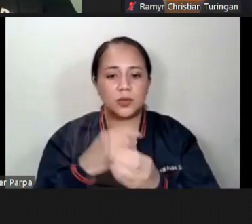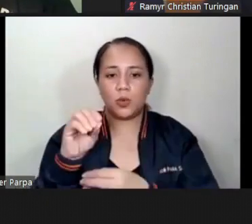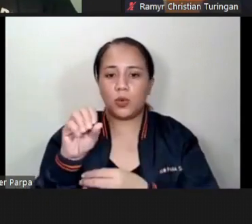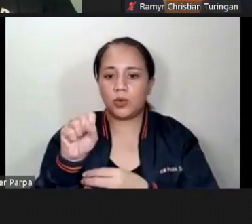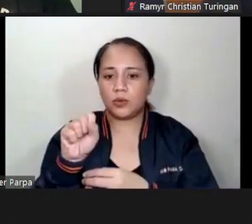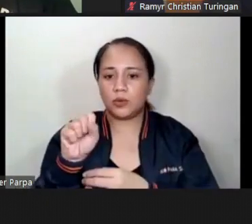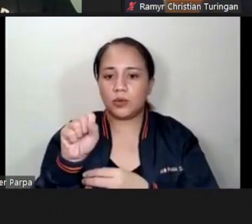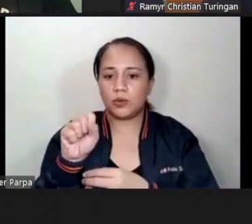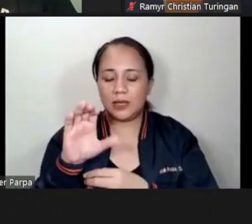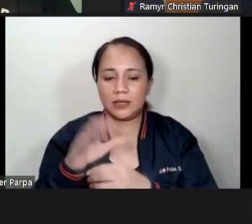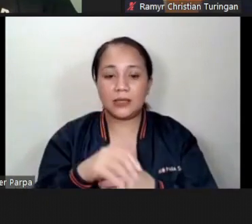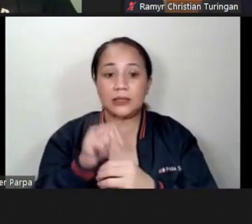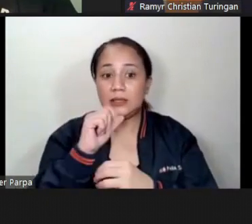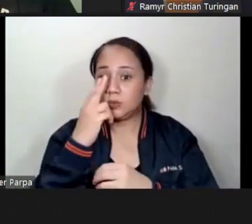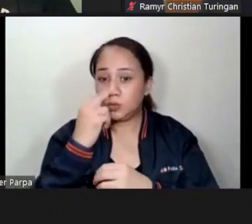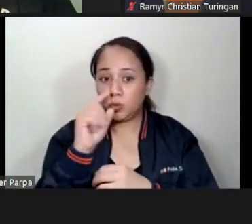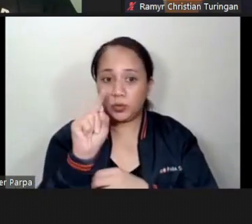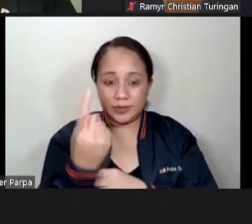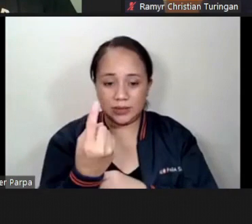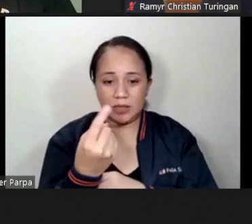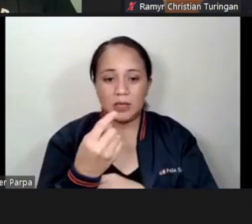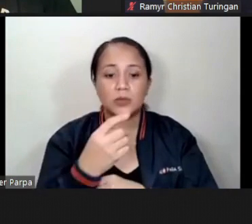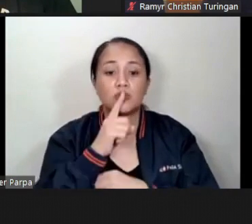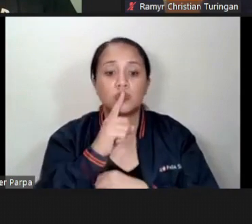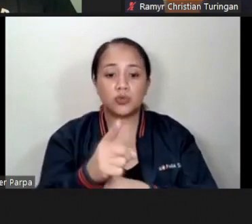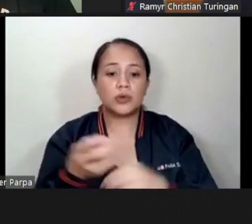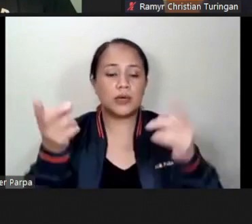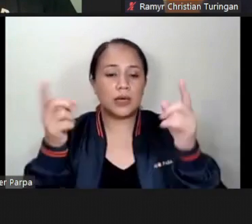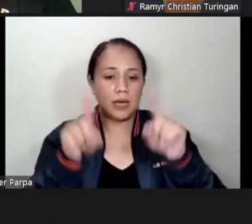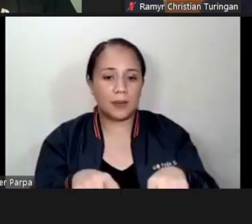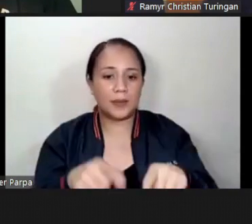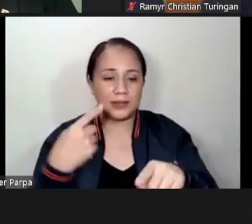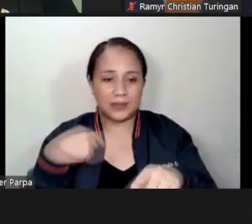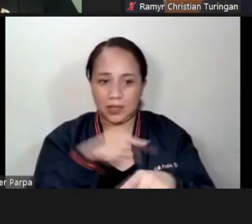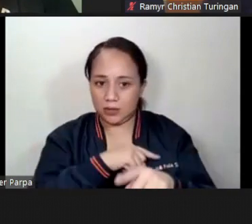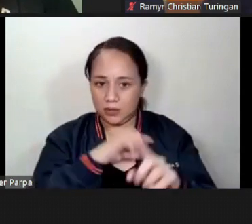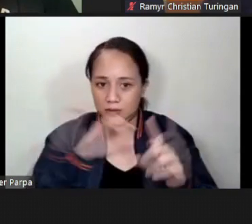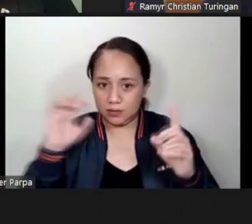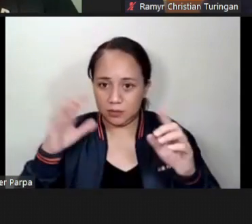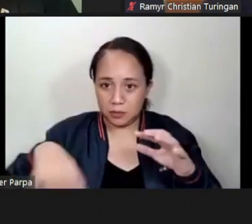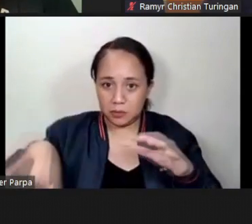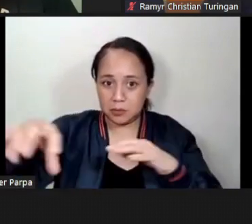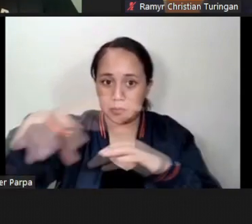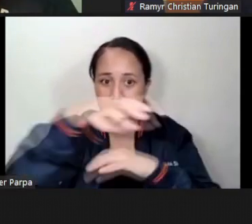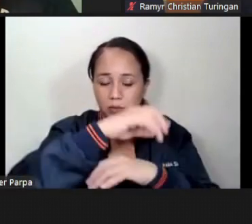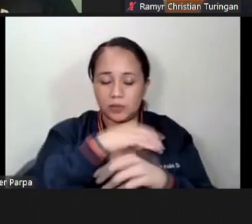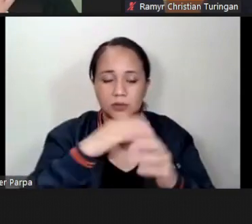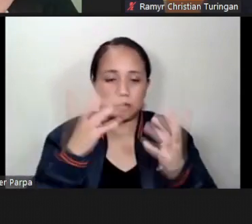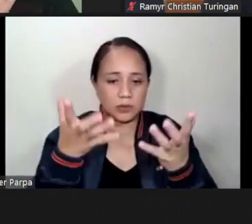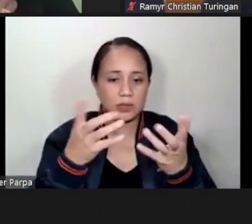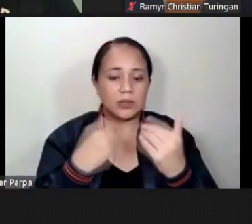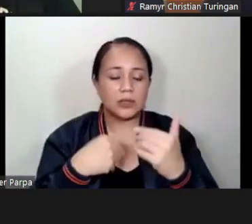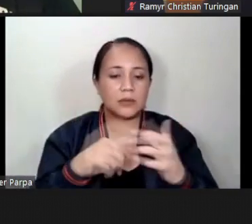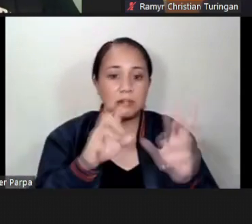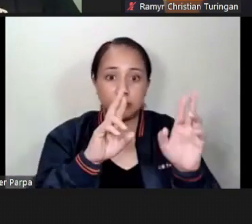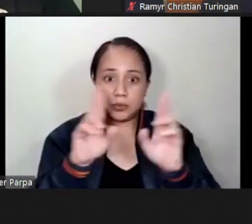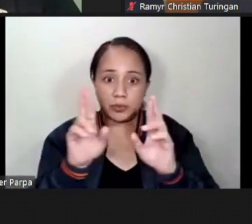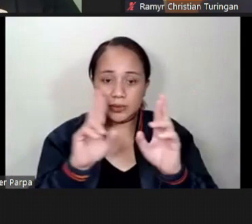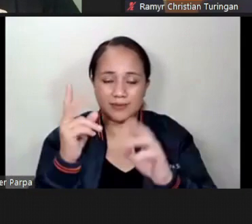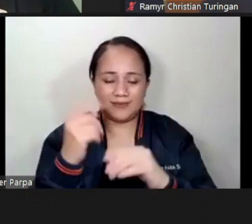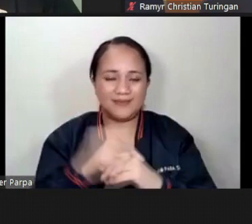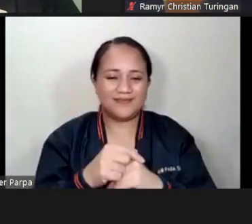na hindi ito isang biro at totoong nangyayari sa ating paligid. And also, let's be vigilant rin